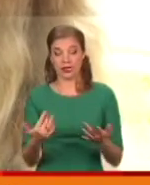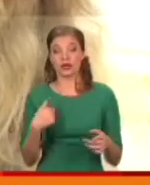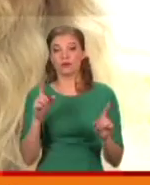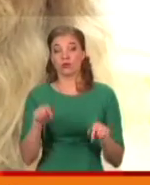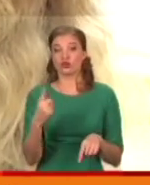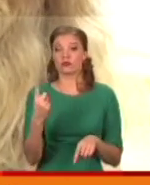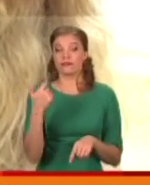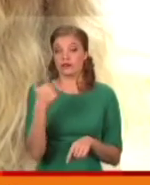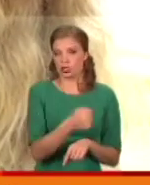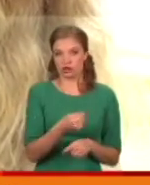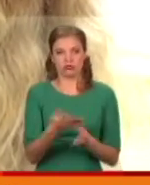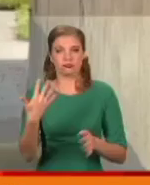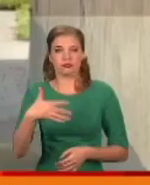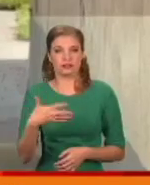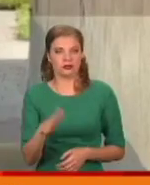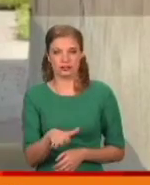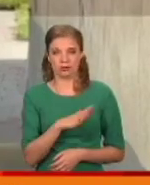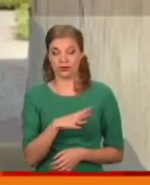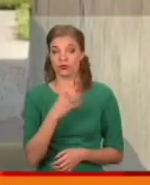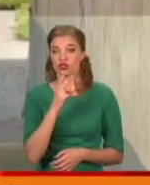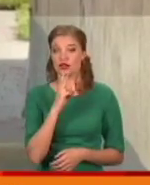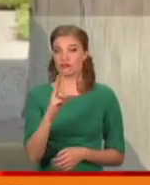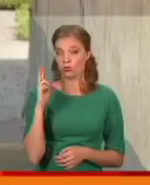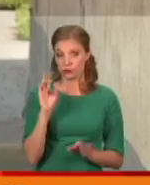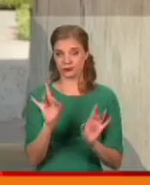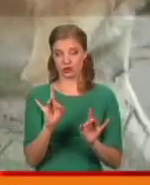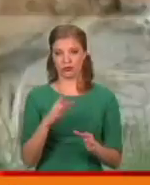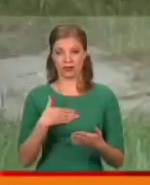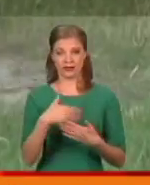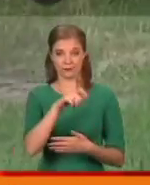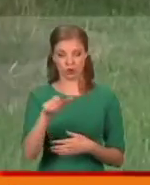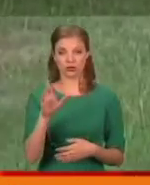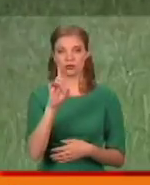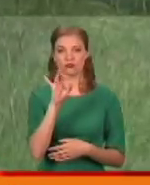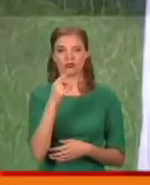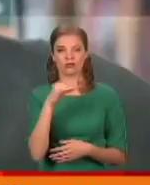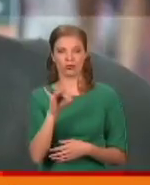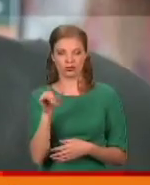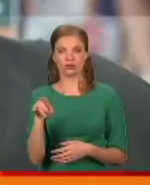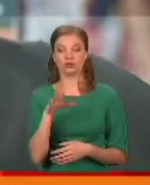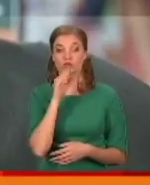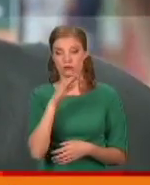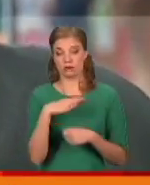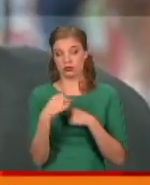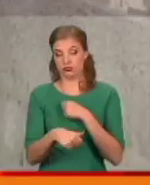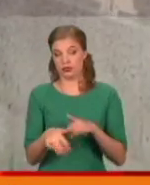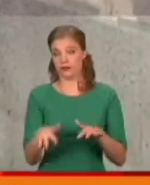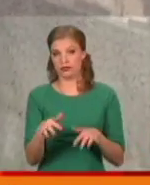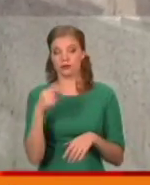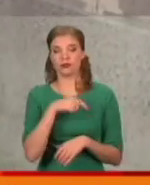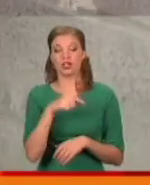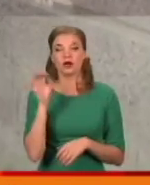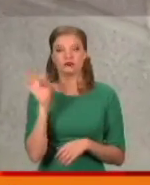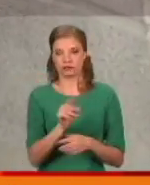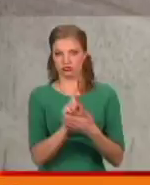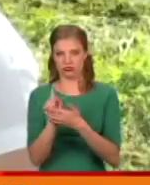можемо в тиждень роздати і 50 тварин. Ще 2 роки тому, розповідають волонтери, у Бродах бродячих собак було не злічити. Голодні зграї